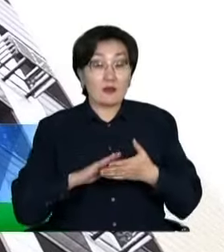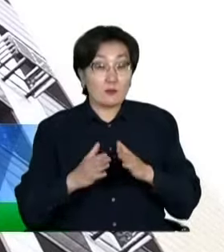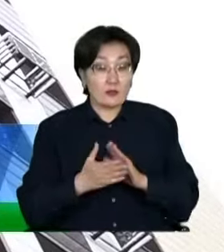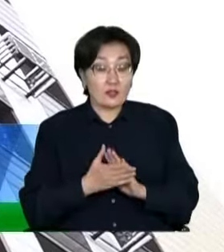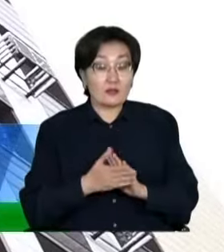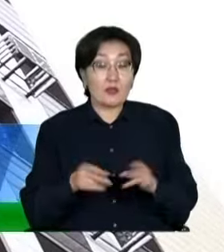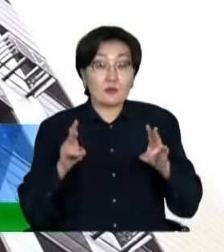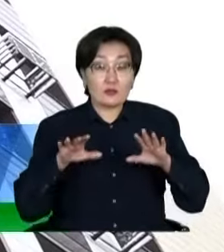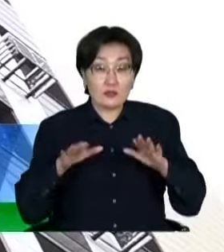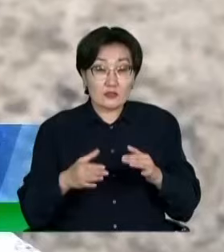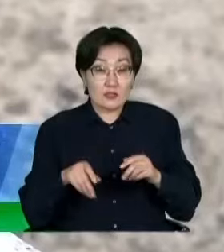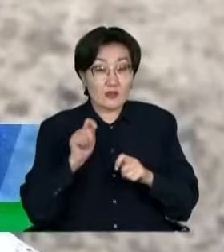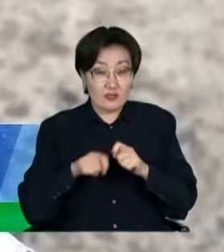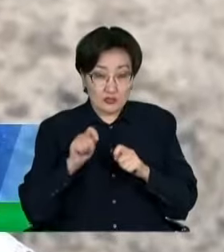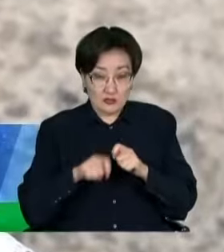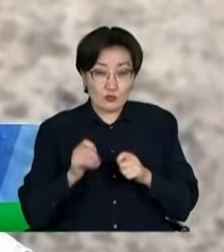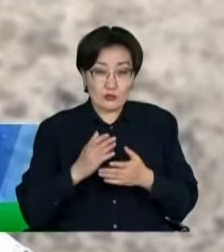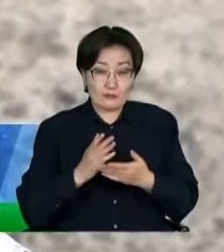Обстоятельства происшествия выясняются.